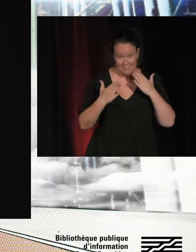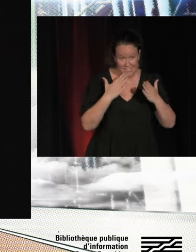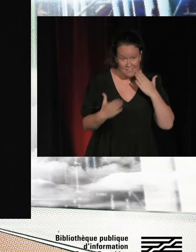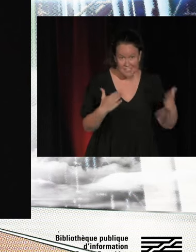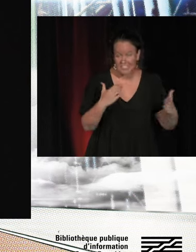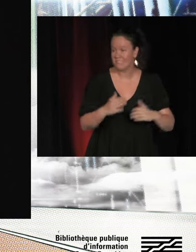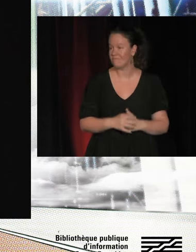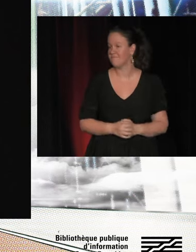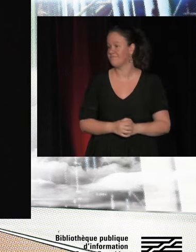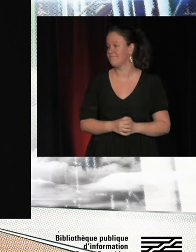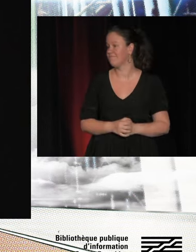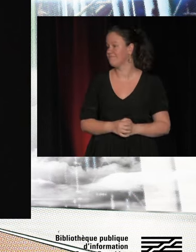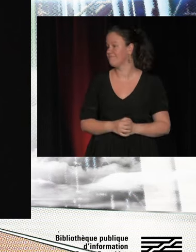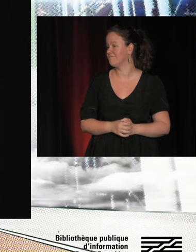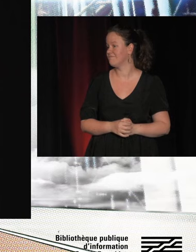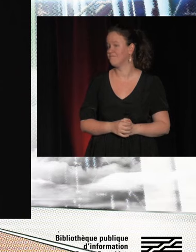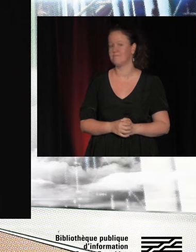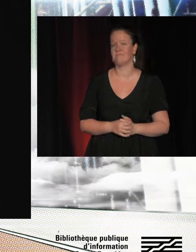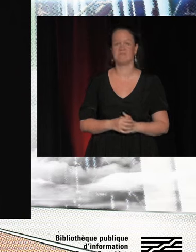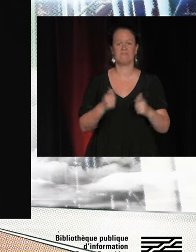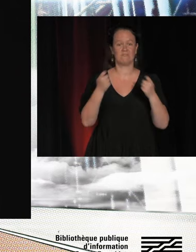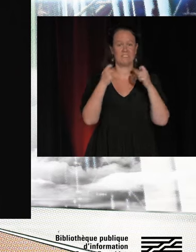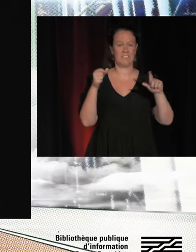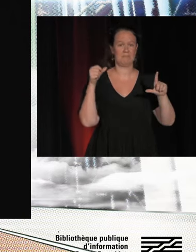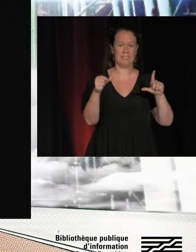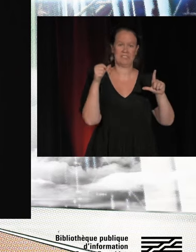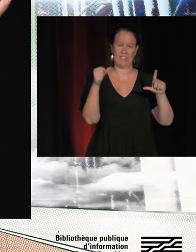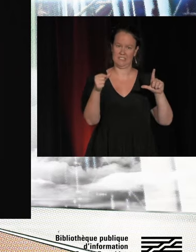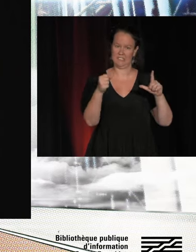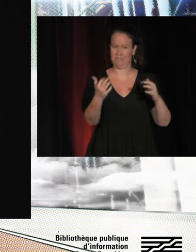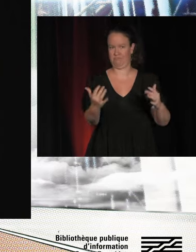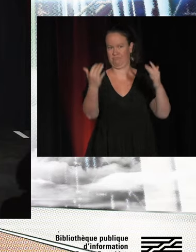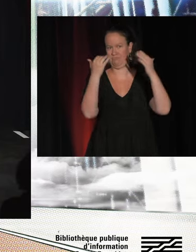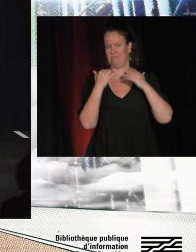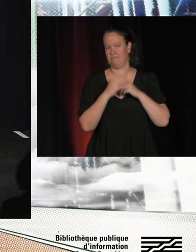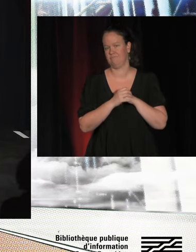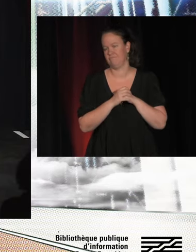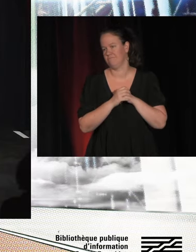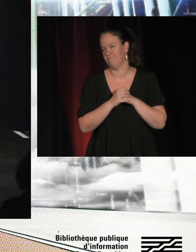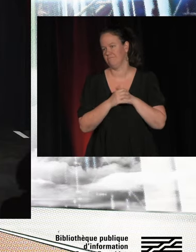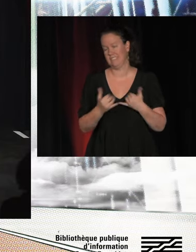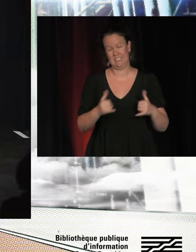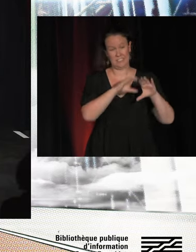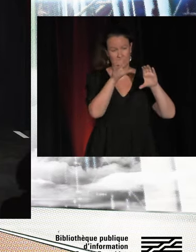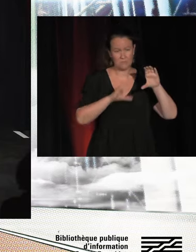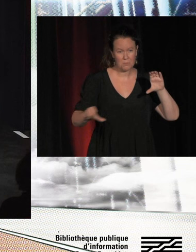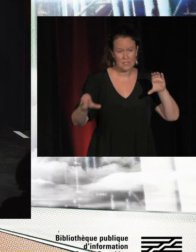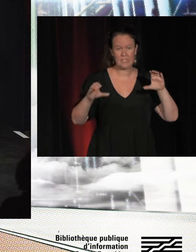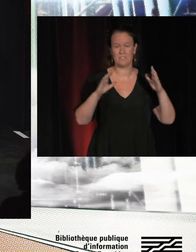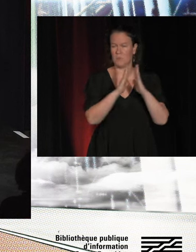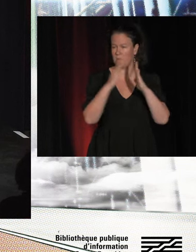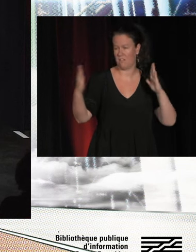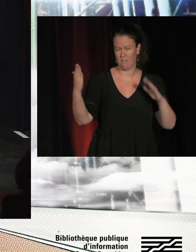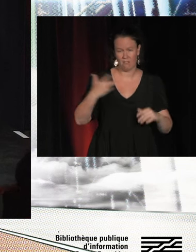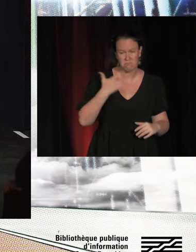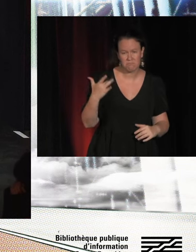Merci beaucoup. Peut-être. En tout cas, revenez voir Prestart. Venez à la BPI, c'est trop bien. Il y a tout le temps plein d'animations. C'est hyper cool. C'est un